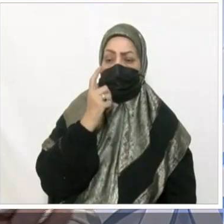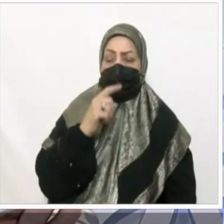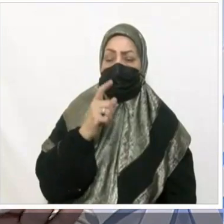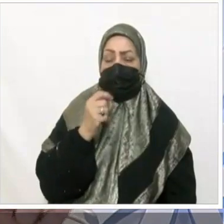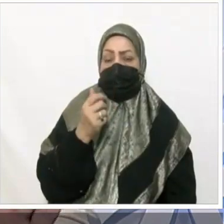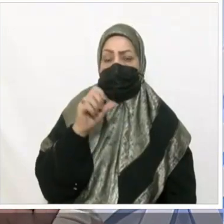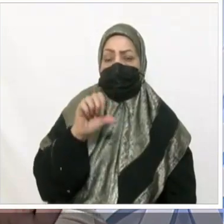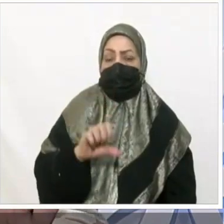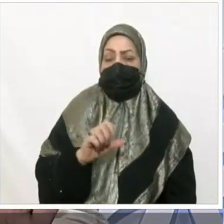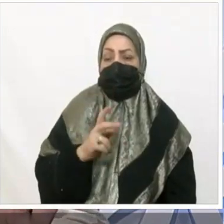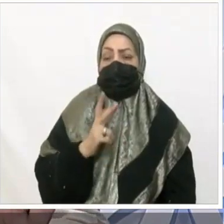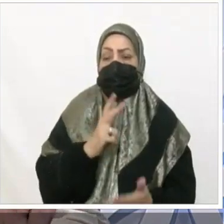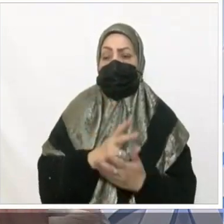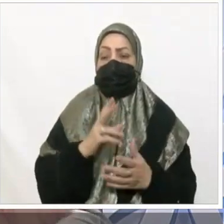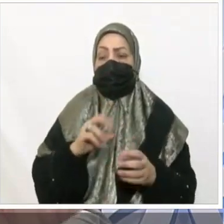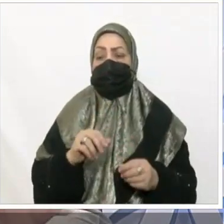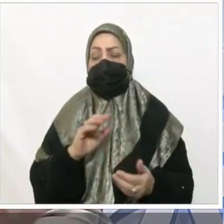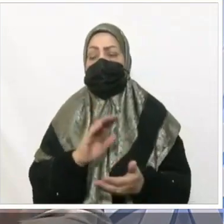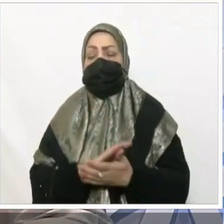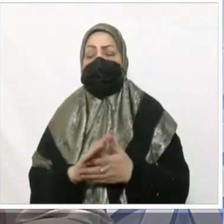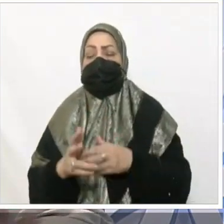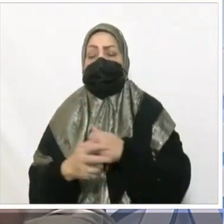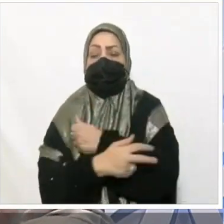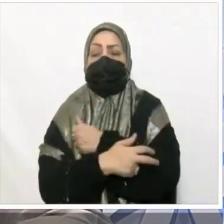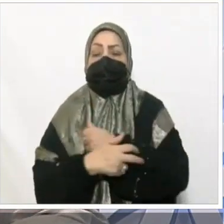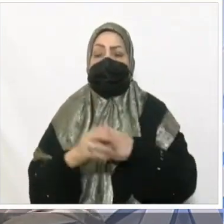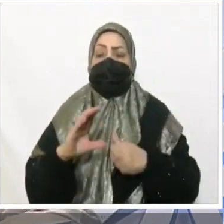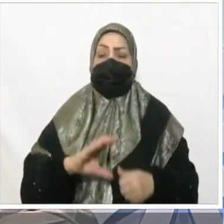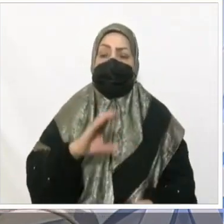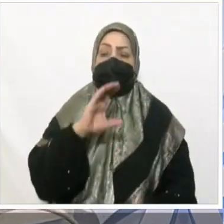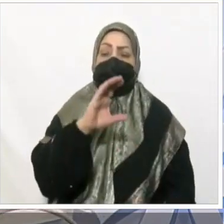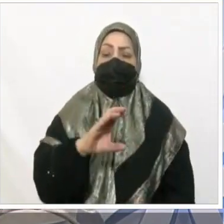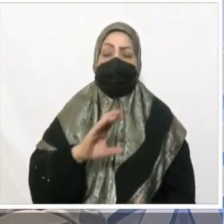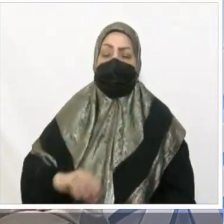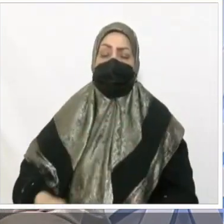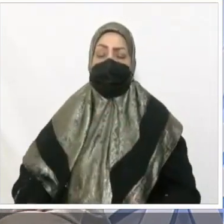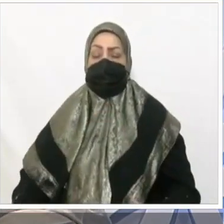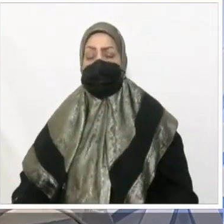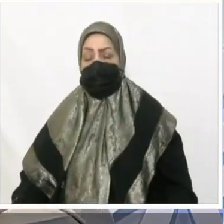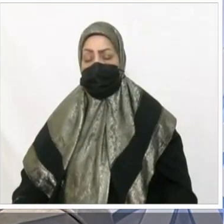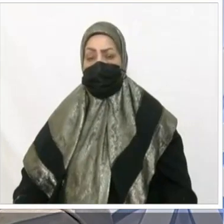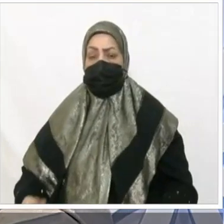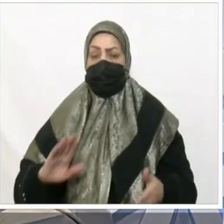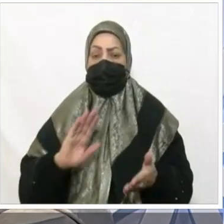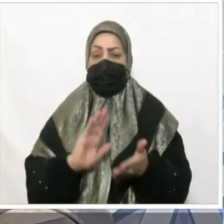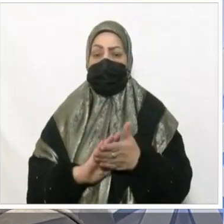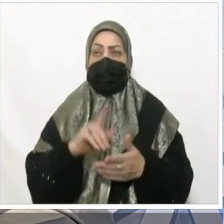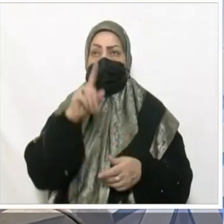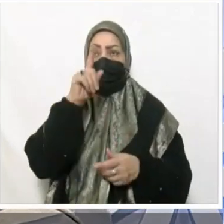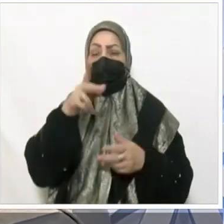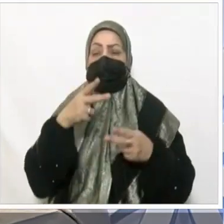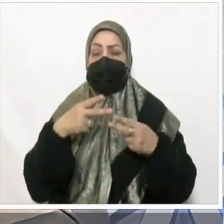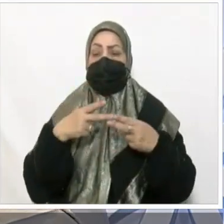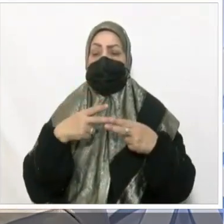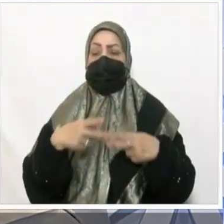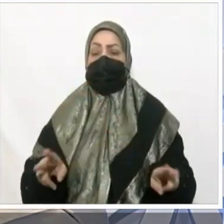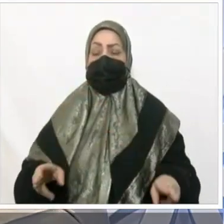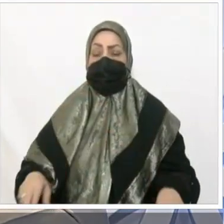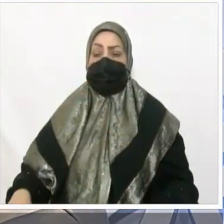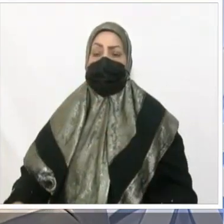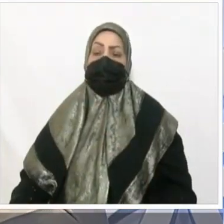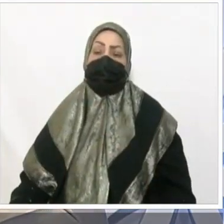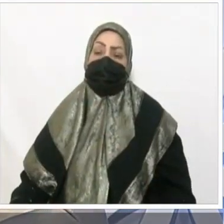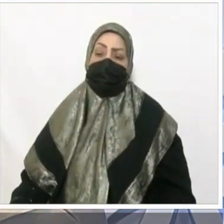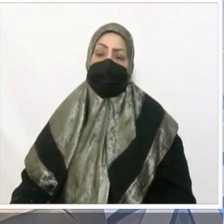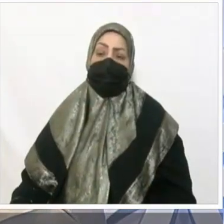الزكاة، استعن بها حتى يفرج الله سبحانه وتعالى عنك. من معنا؟ أسامة من